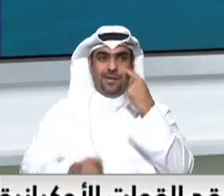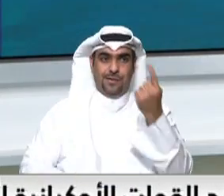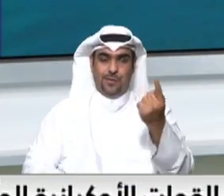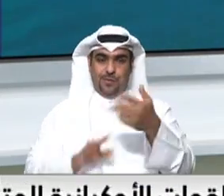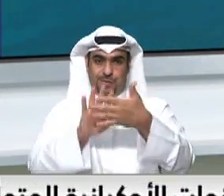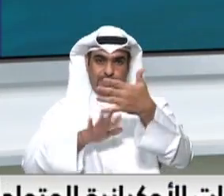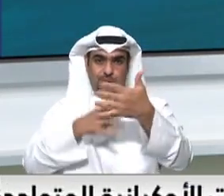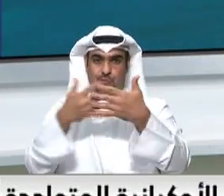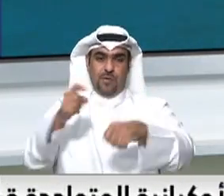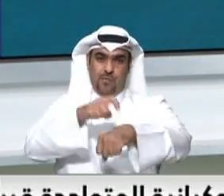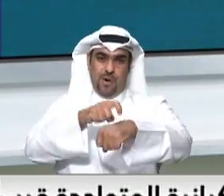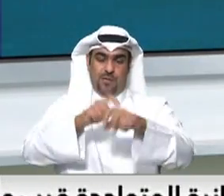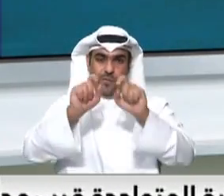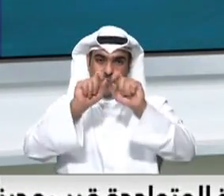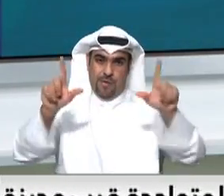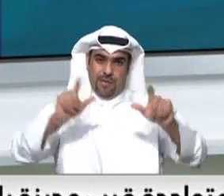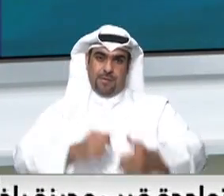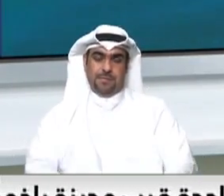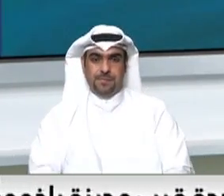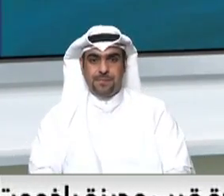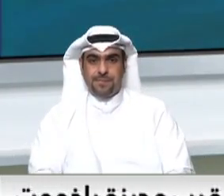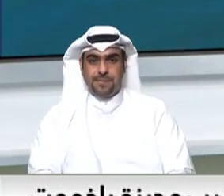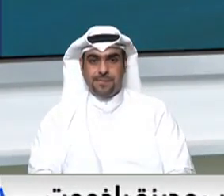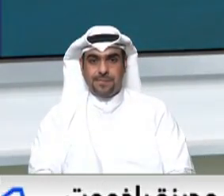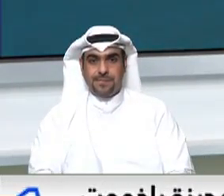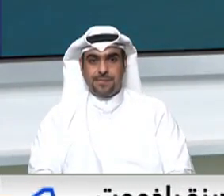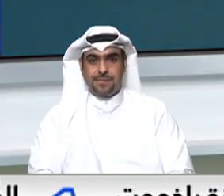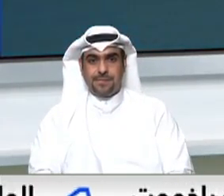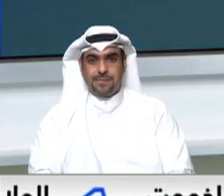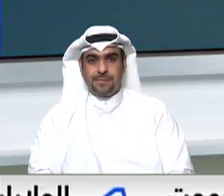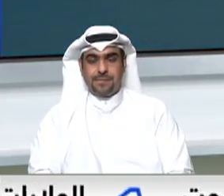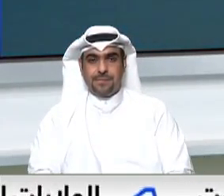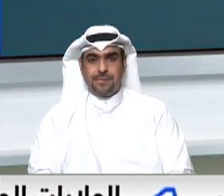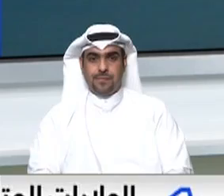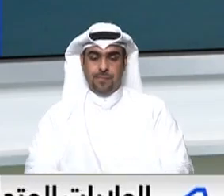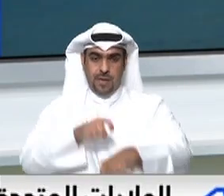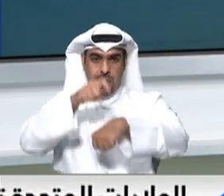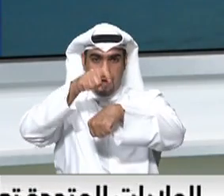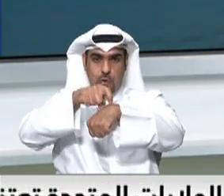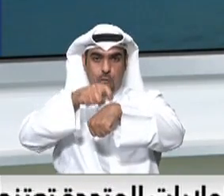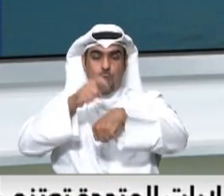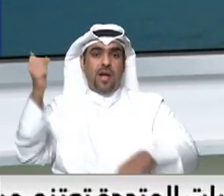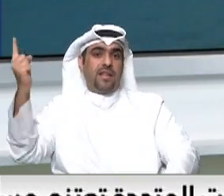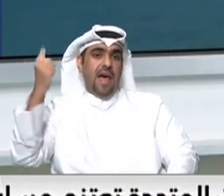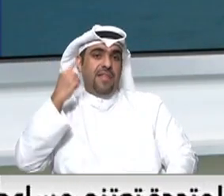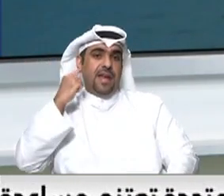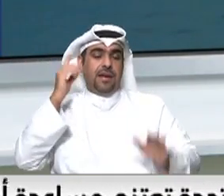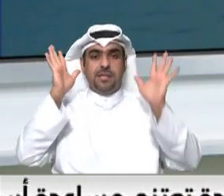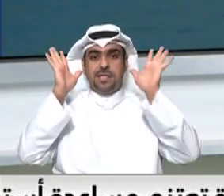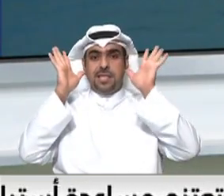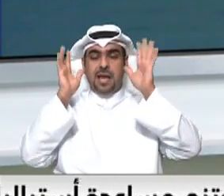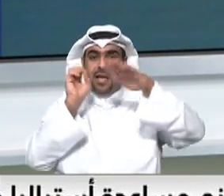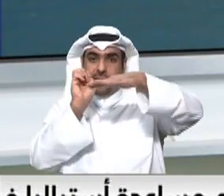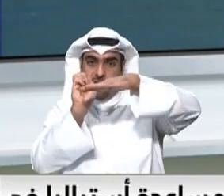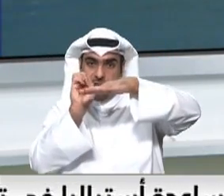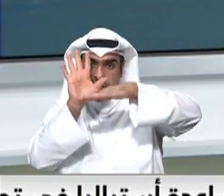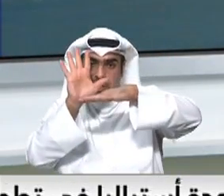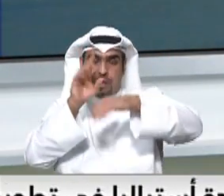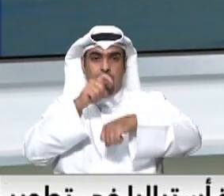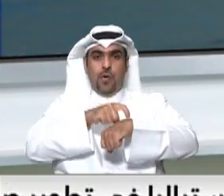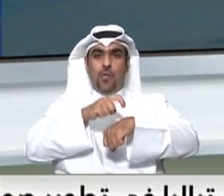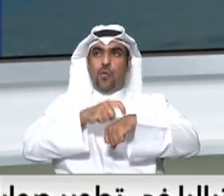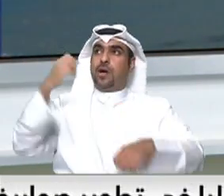والجزر الثاني الساعه اربعه وعشرين دقيقه مساء المواقيت باذن الله اذان الفجر الساعه ثلاثه وسبعه وثلاثين